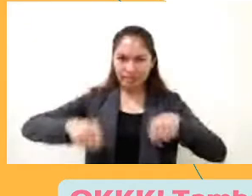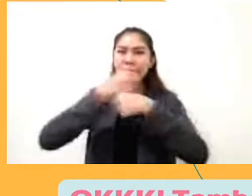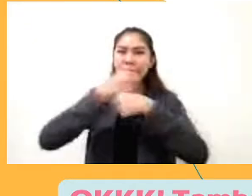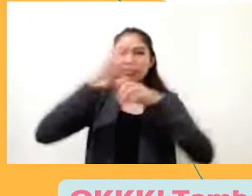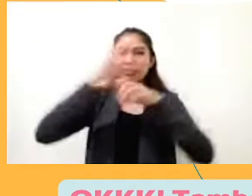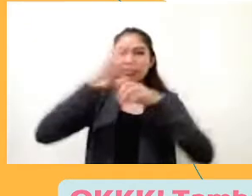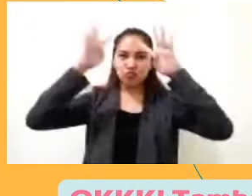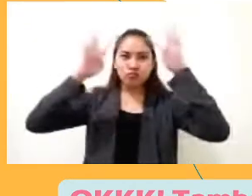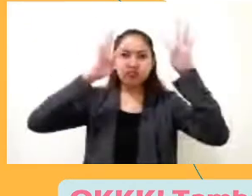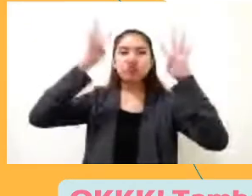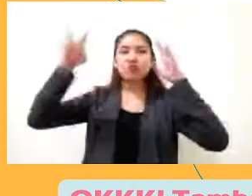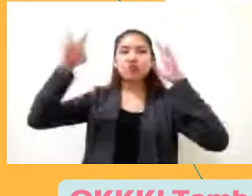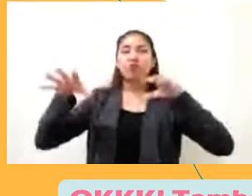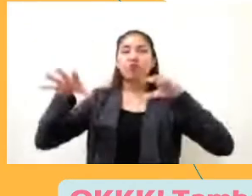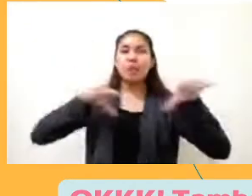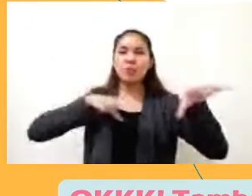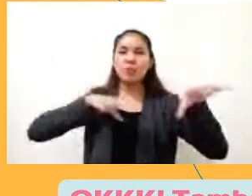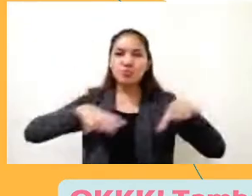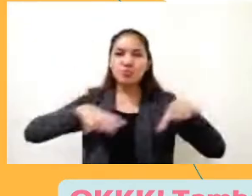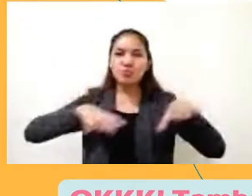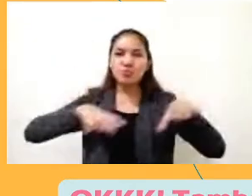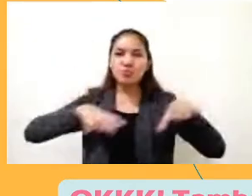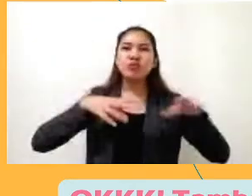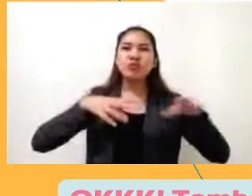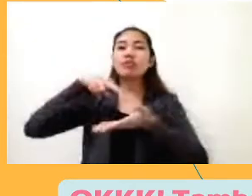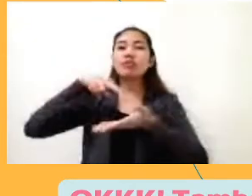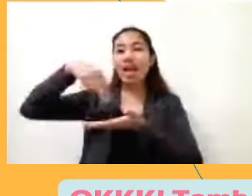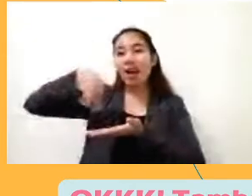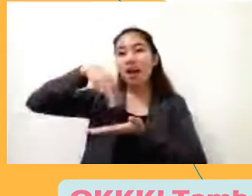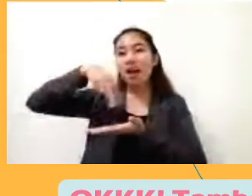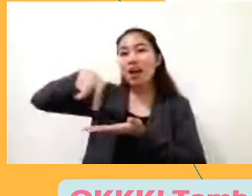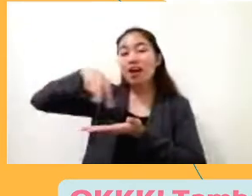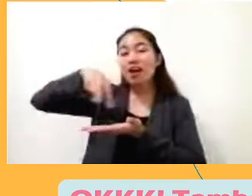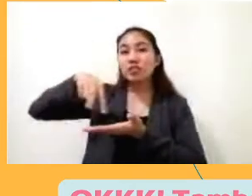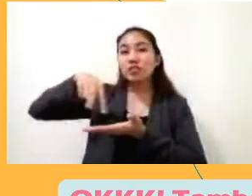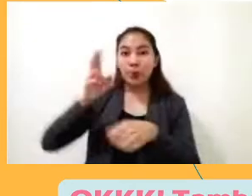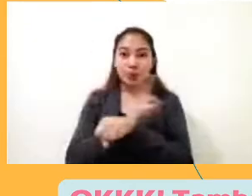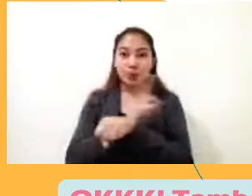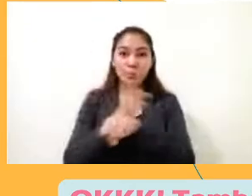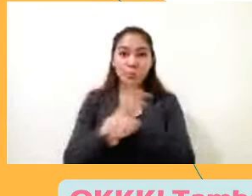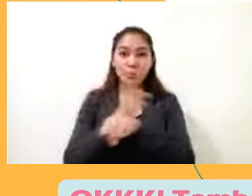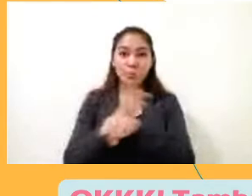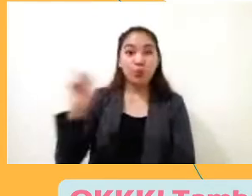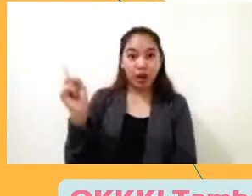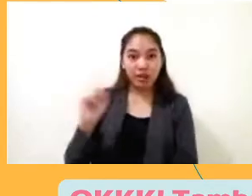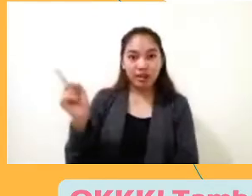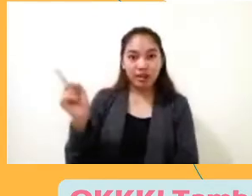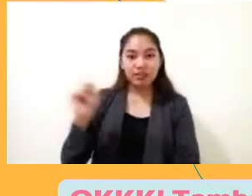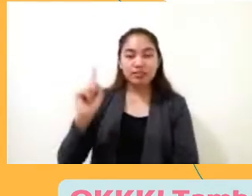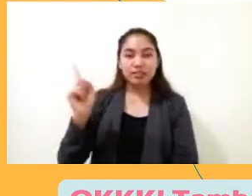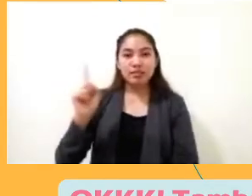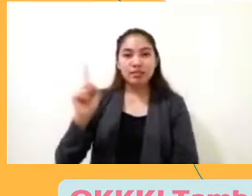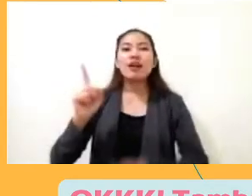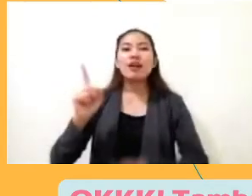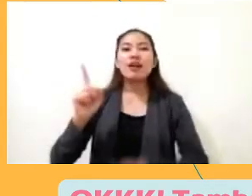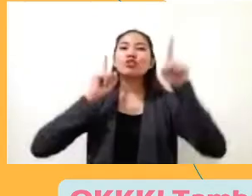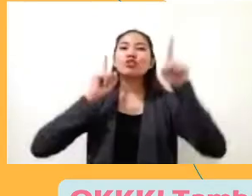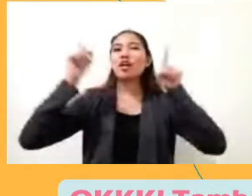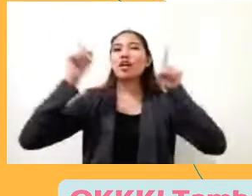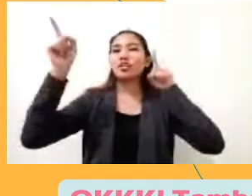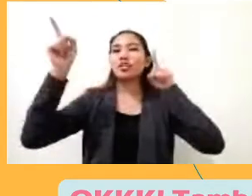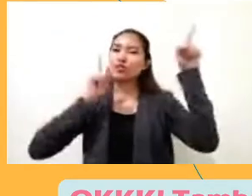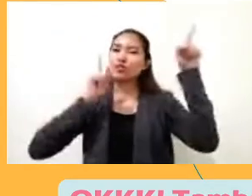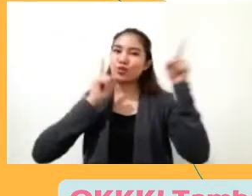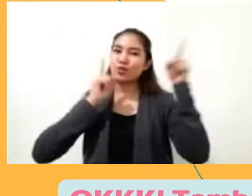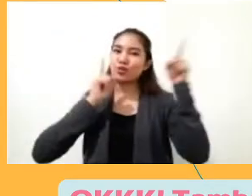tayong makabuo ng isang sayaw. Gamit lang ang ating alam na mga